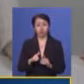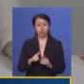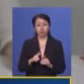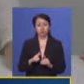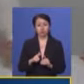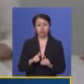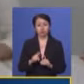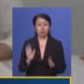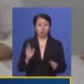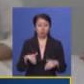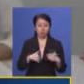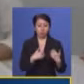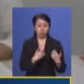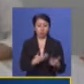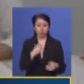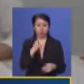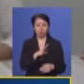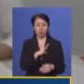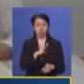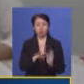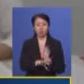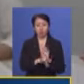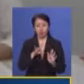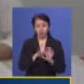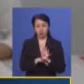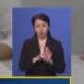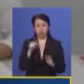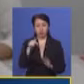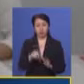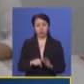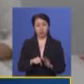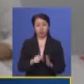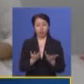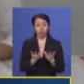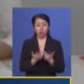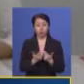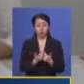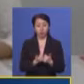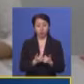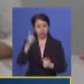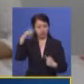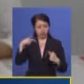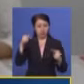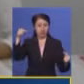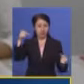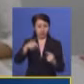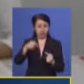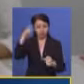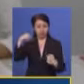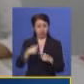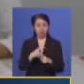По поставщикам, как я и говорила, были определены, да. Здесь учитывалось и соответствие техническим